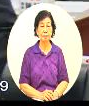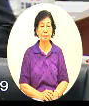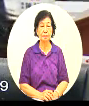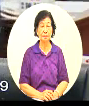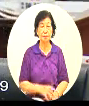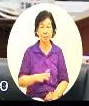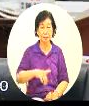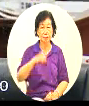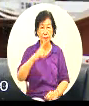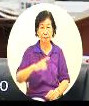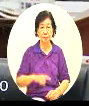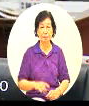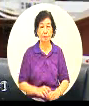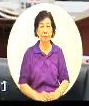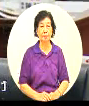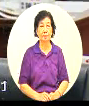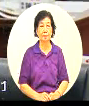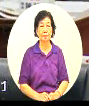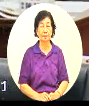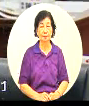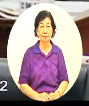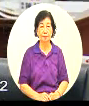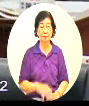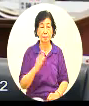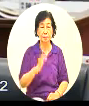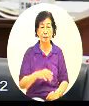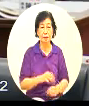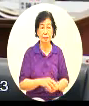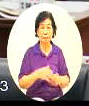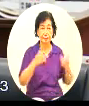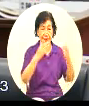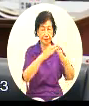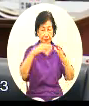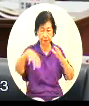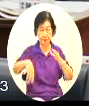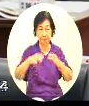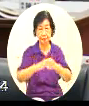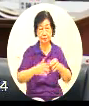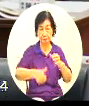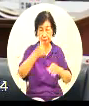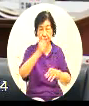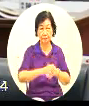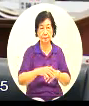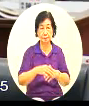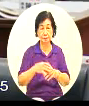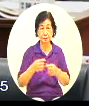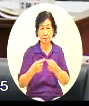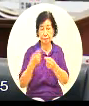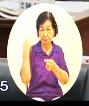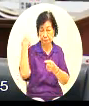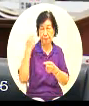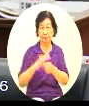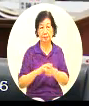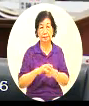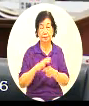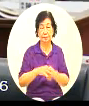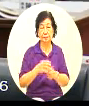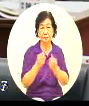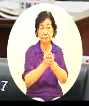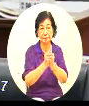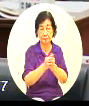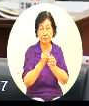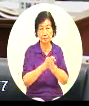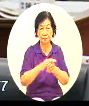首先吼、我有一个领导吼，差不多一冬外前，就拜托我打一张批